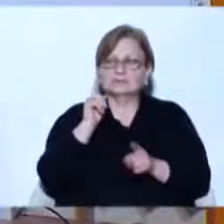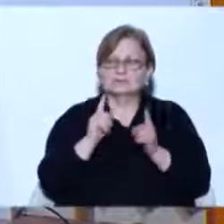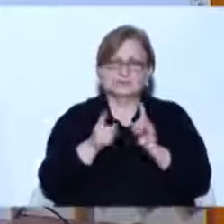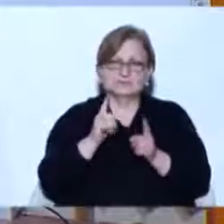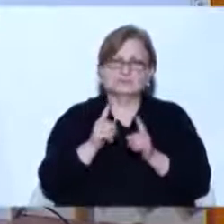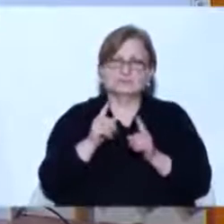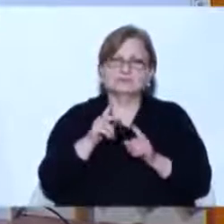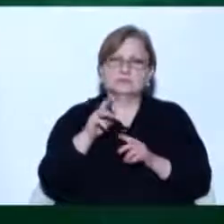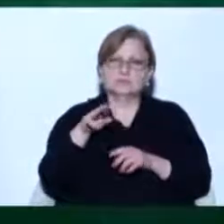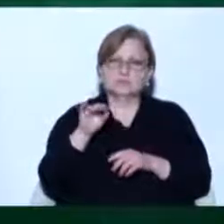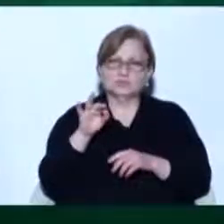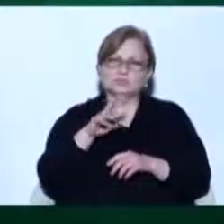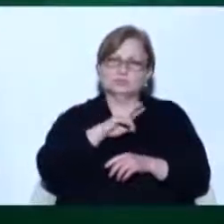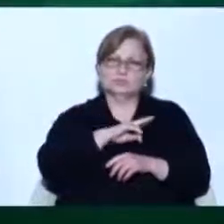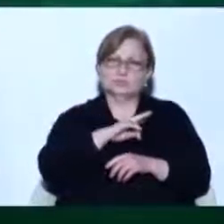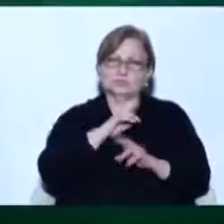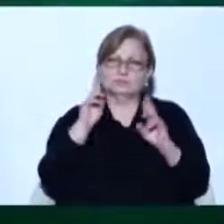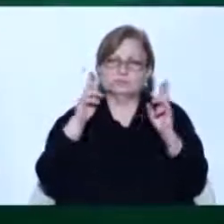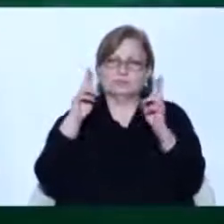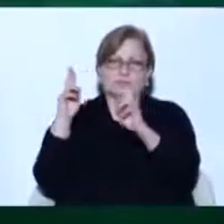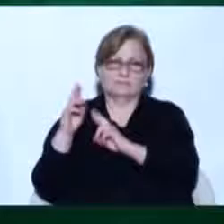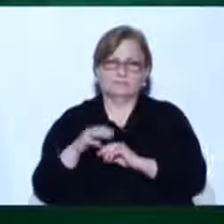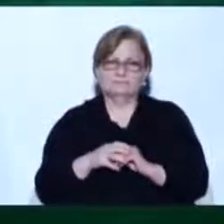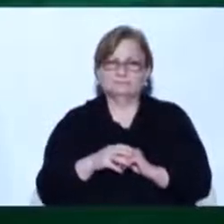ნამდვილად, ტოტოს უყვარდა ცეკვა.